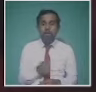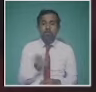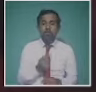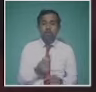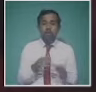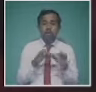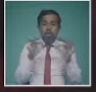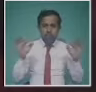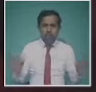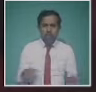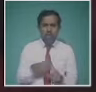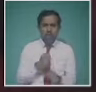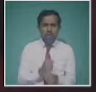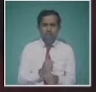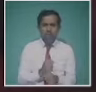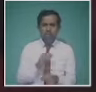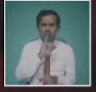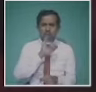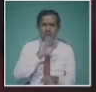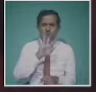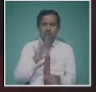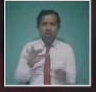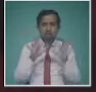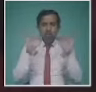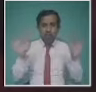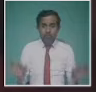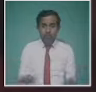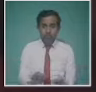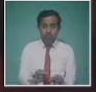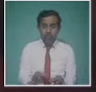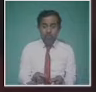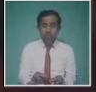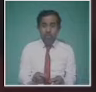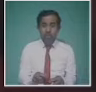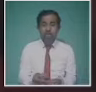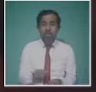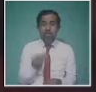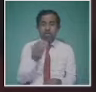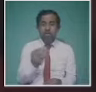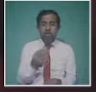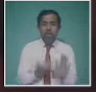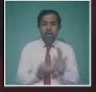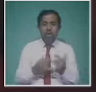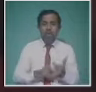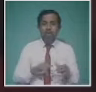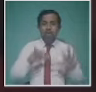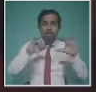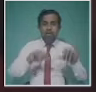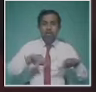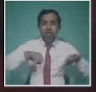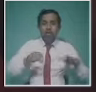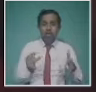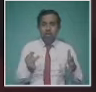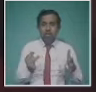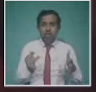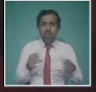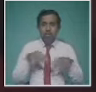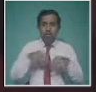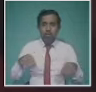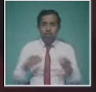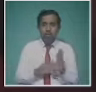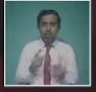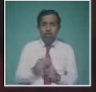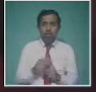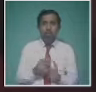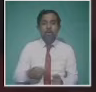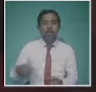මිටිය සාමාන්‍ය කිලෝ 64ක මිටියක් තමයි වී මිටිය විදිහට අපේ ගොවියෝ දෙන්නේ. රුපියල් 6600ට තමයි අපේ කෘෂිකර්ම ඇමතිතුනි වී